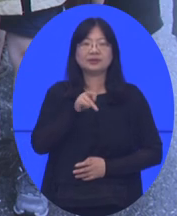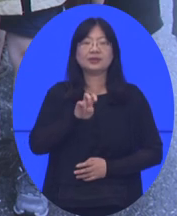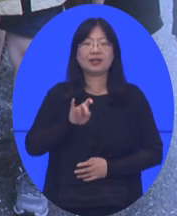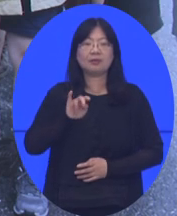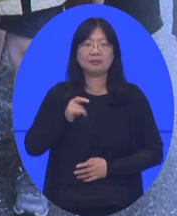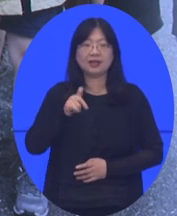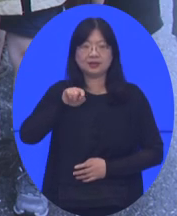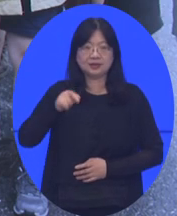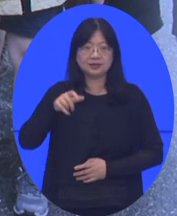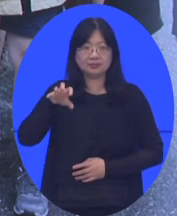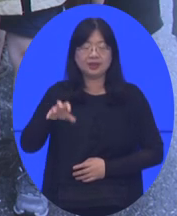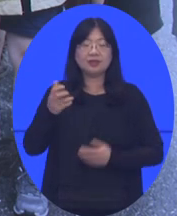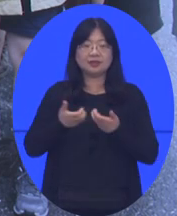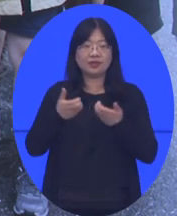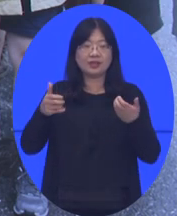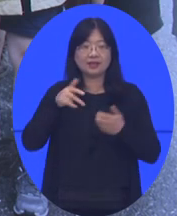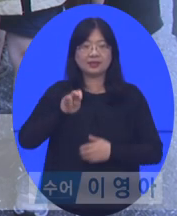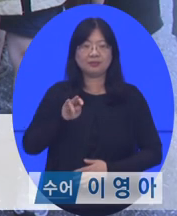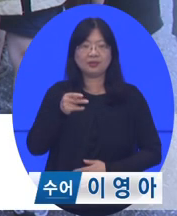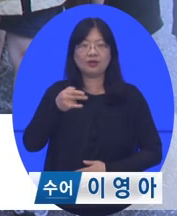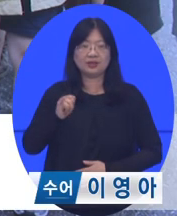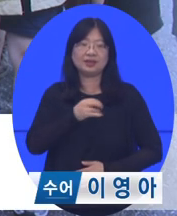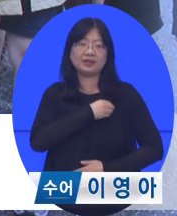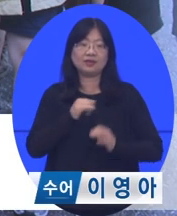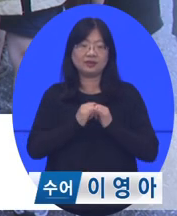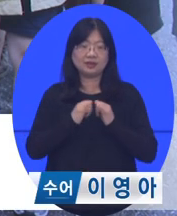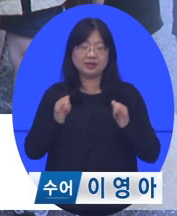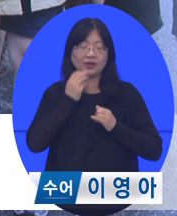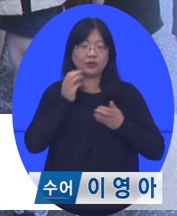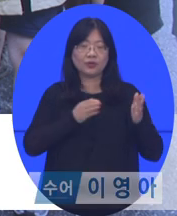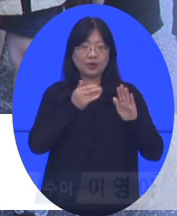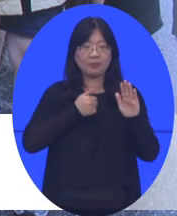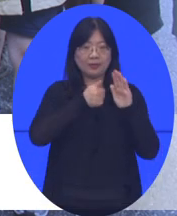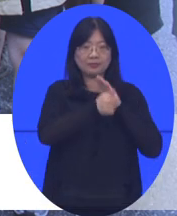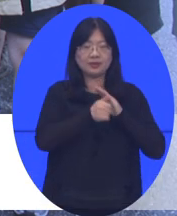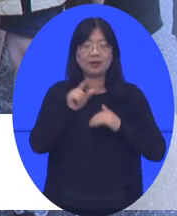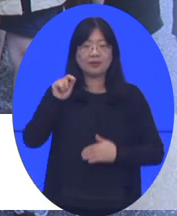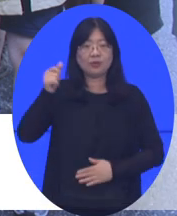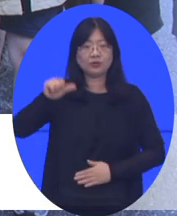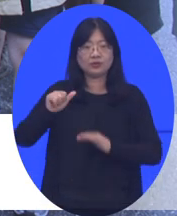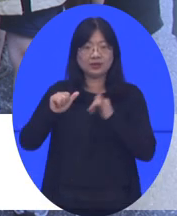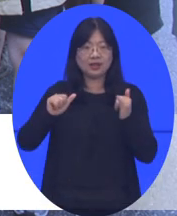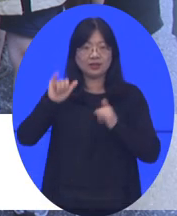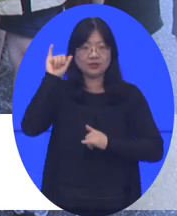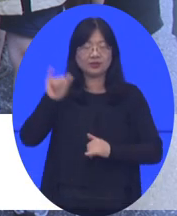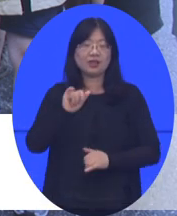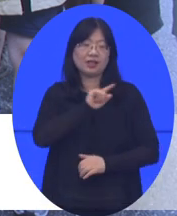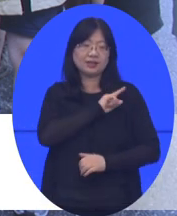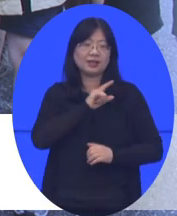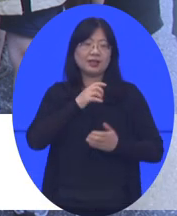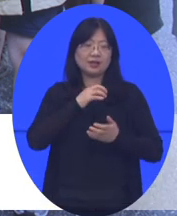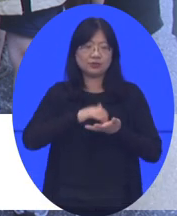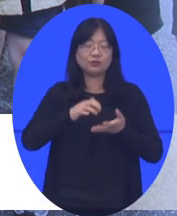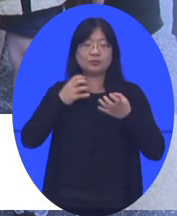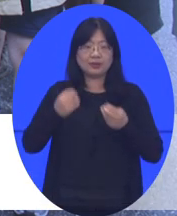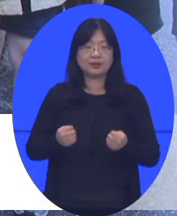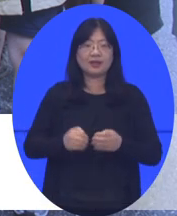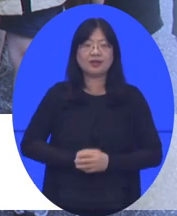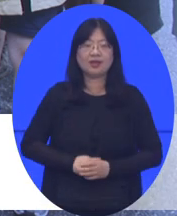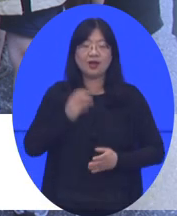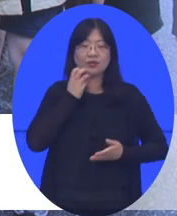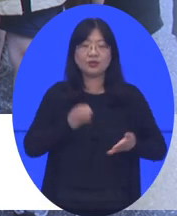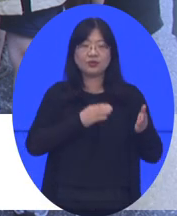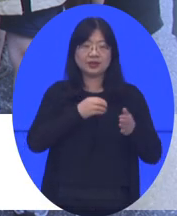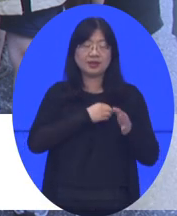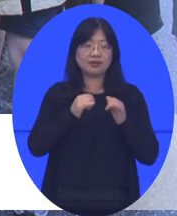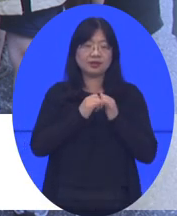새만금 영지를 떠난 잼버리 대원들이 경기도를 찾아왔습니다. 15,000여 명으로 전국에서 가장 큰 규모인데요. 경기도는